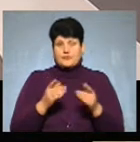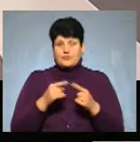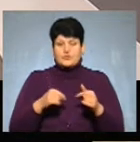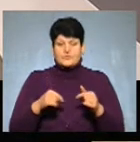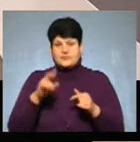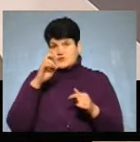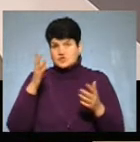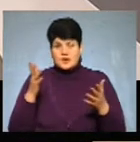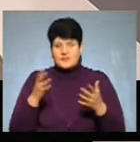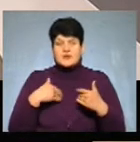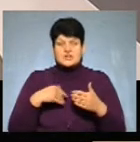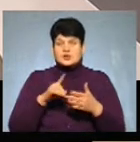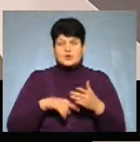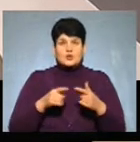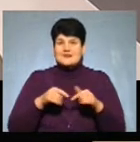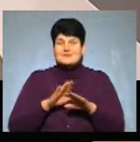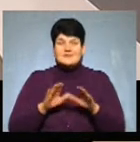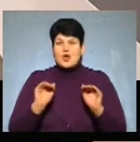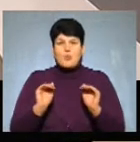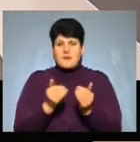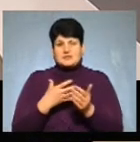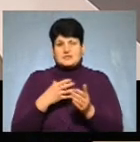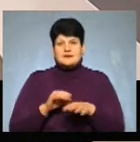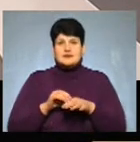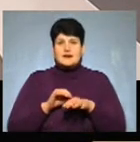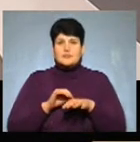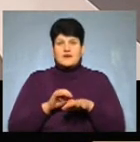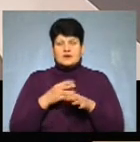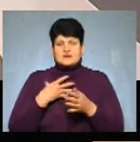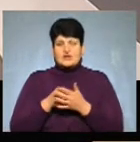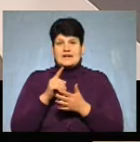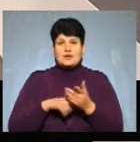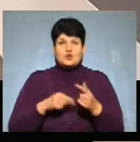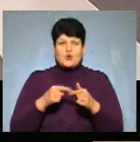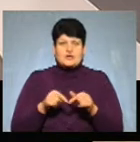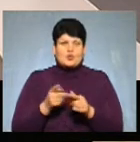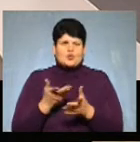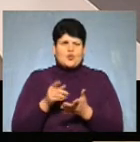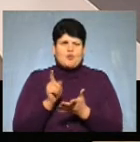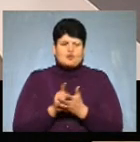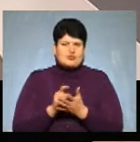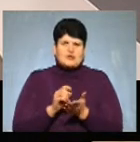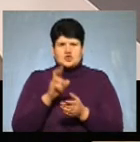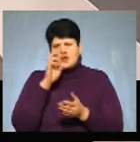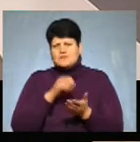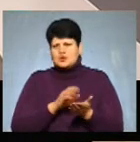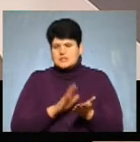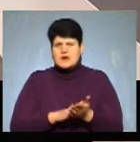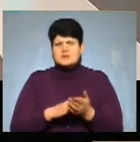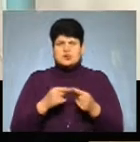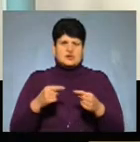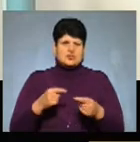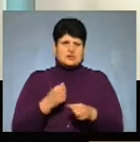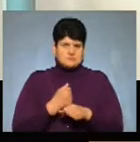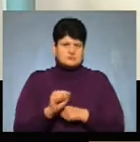організації абсолютно не обмежені в здійсненні своєї релігійної діяльності, якоюсь обов'язковістю державної реєстрації чи